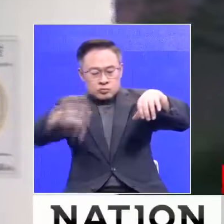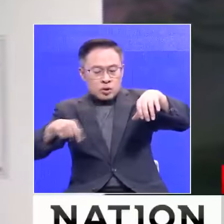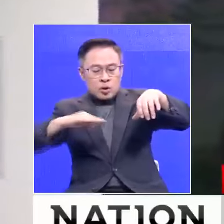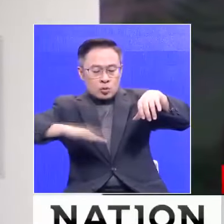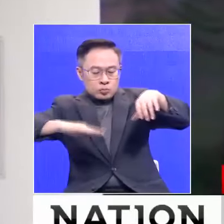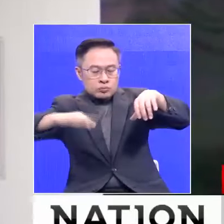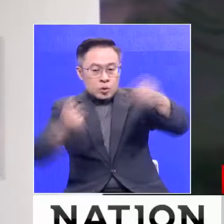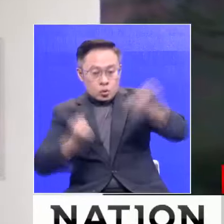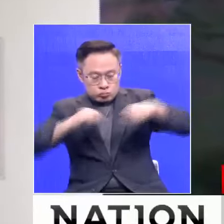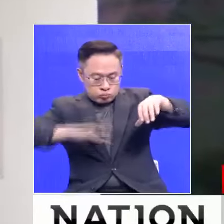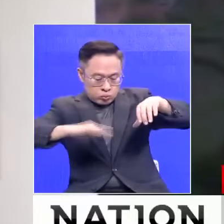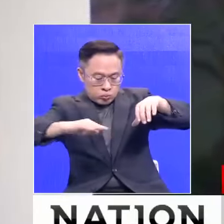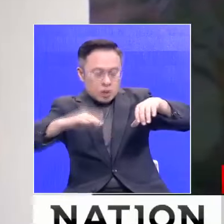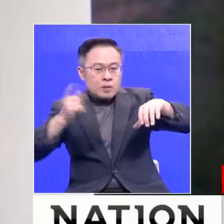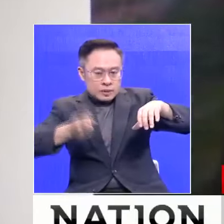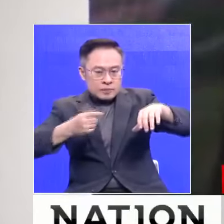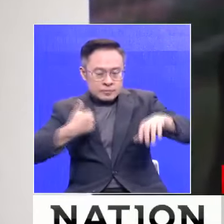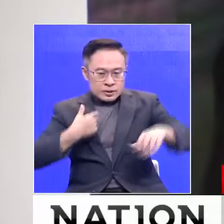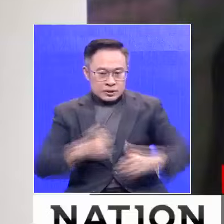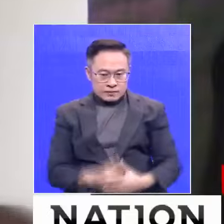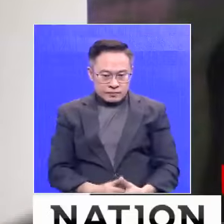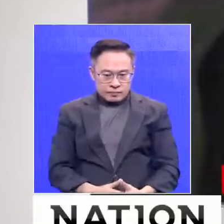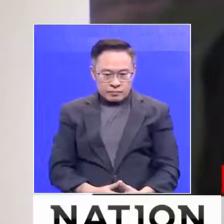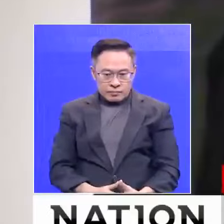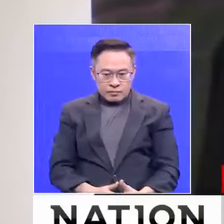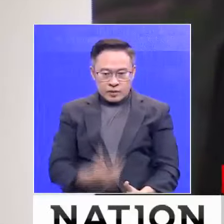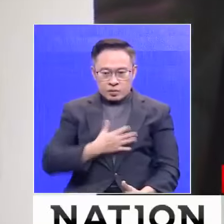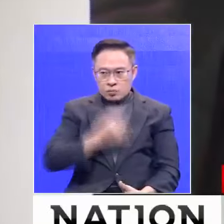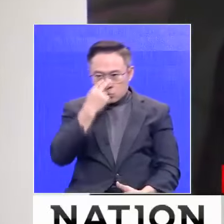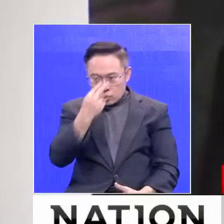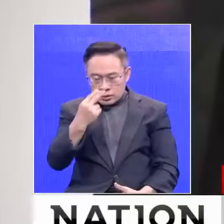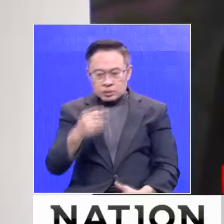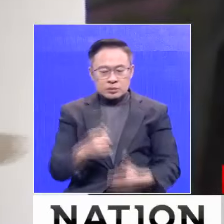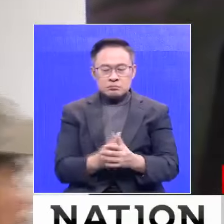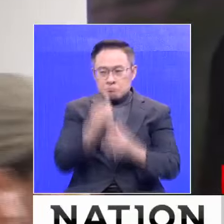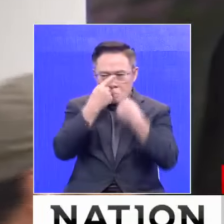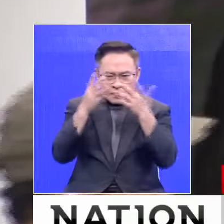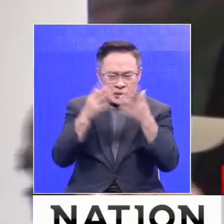ามองเข้าไปอ่ะมีใครนั่งข้างหนึ่งมองใคร ไหมผมไม่กล้าเพราะมันนั่งเยอะ แล้วก็มันนั่ง